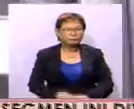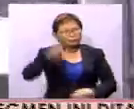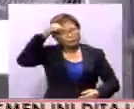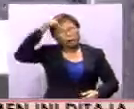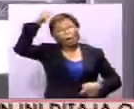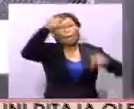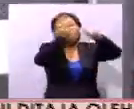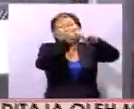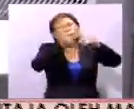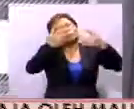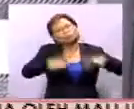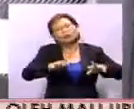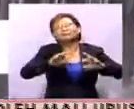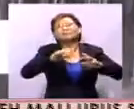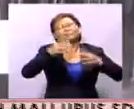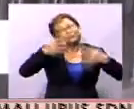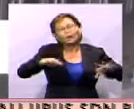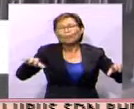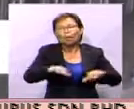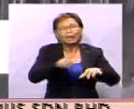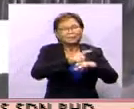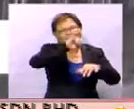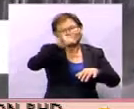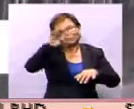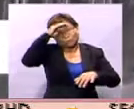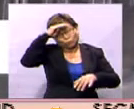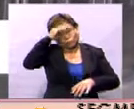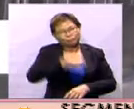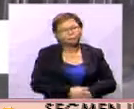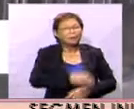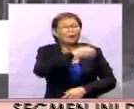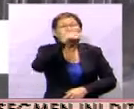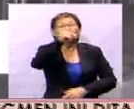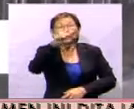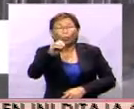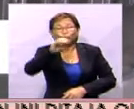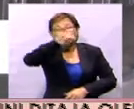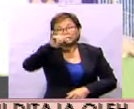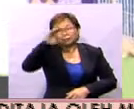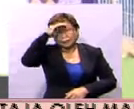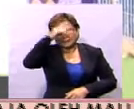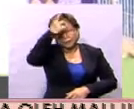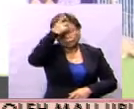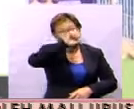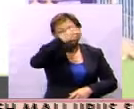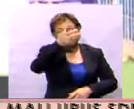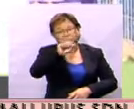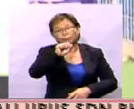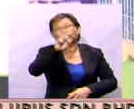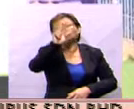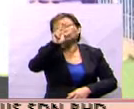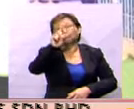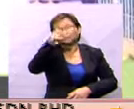Konsep pembinaan ini berjaya direalisasikan di Kempas Johor Bahru. Pegawai Daerah Johor Bahru Muhammad Rafiki Datuk Syamsuddin berkata sistem ini